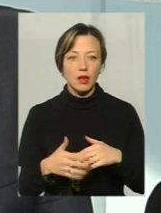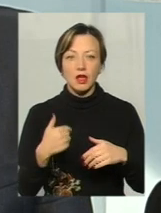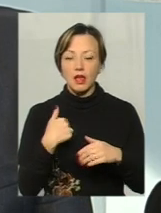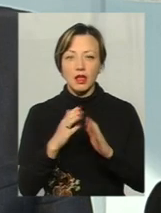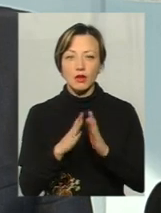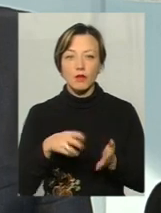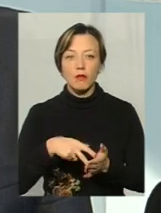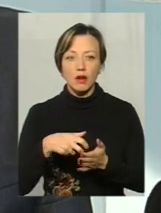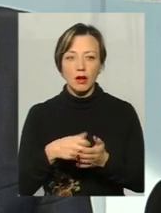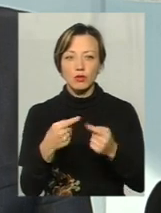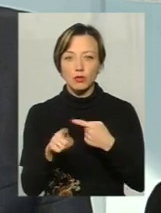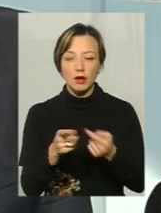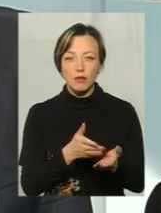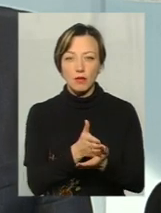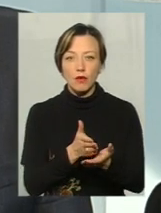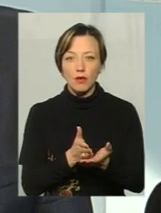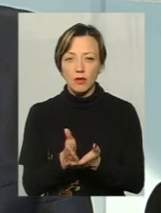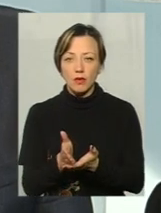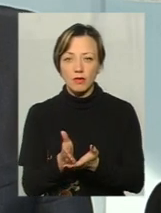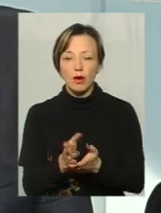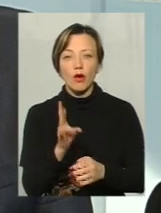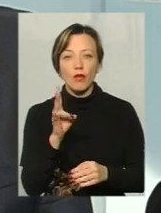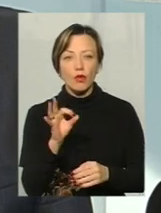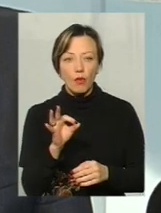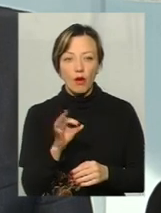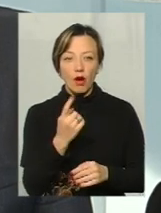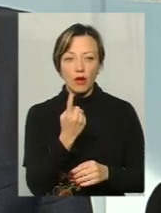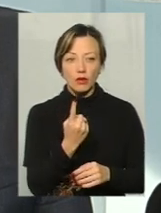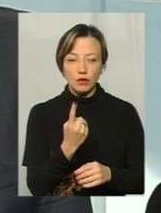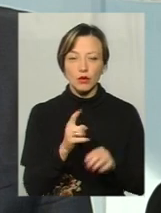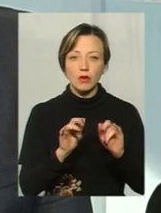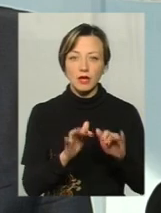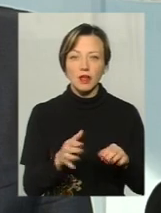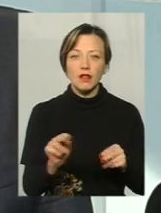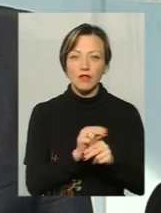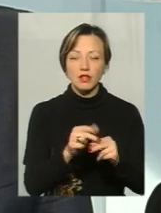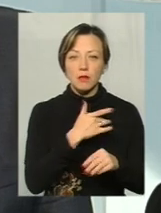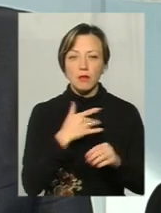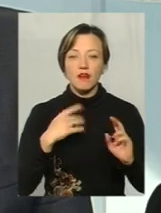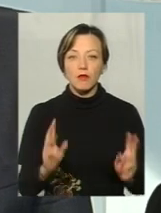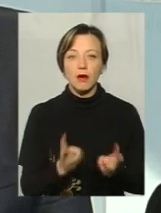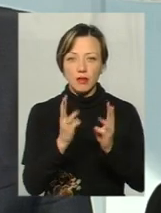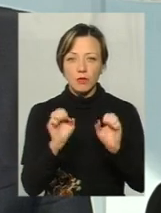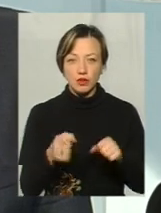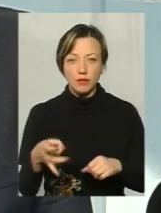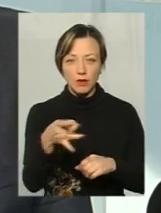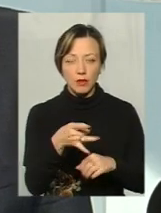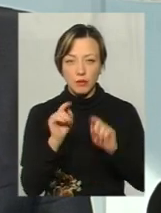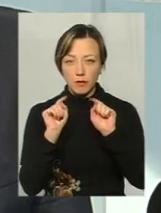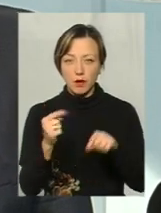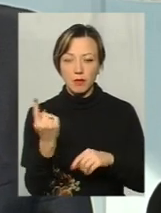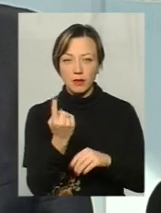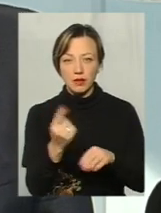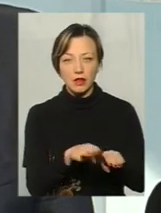умоляю інші профілі, але одне діло вилічити пневмонію можна і в районі, а зараз пріоритет все-таки надається